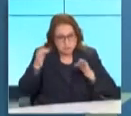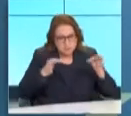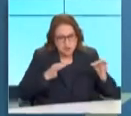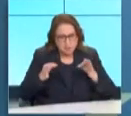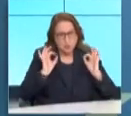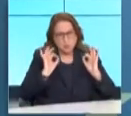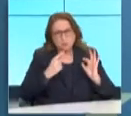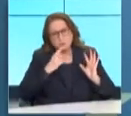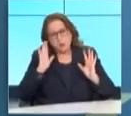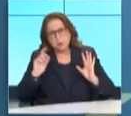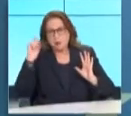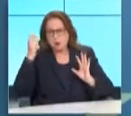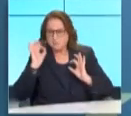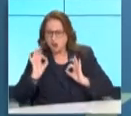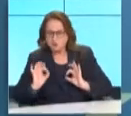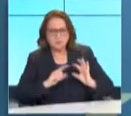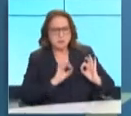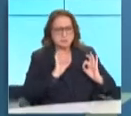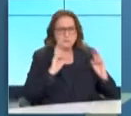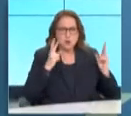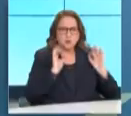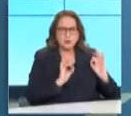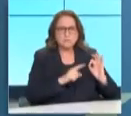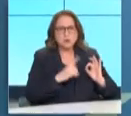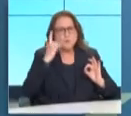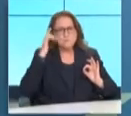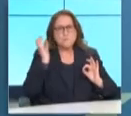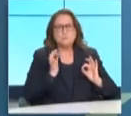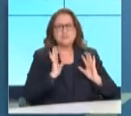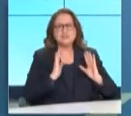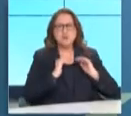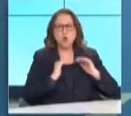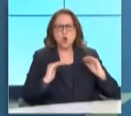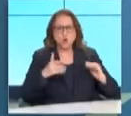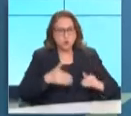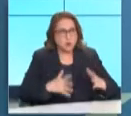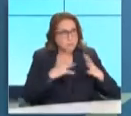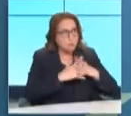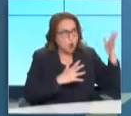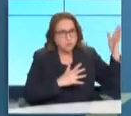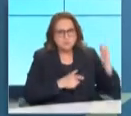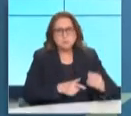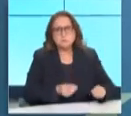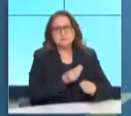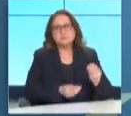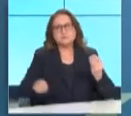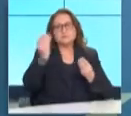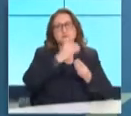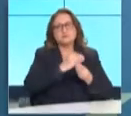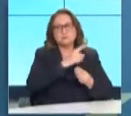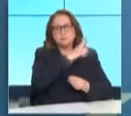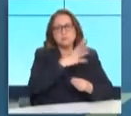έχοντας υπόψη της ομαλούς καιρούς και όχι πολεμικές συνθήκες. Και γι' αυτό και εκεί θα πρέπει να γίνουν